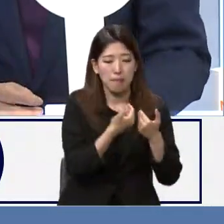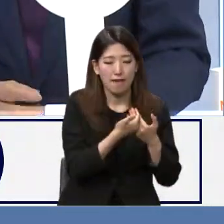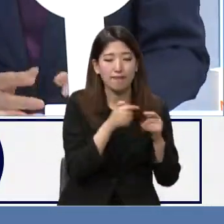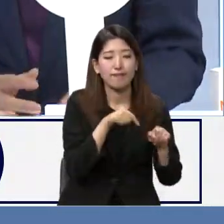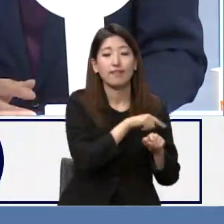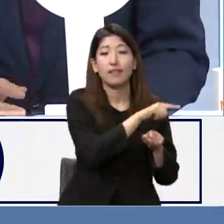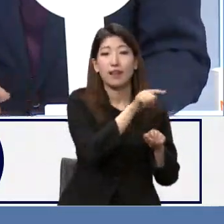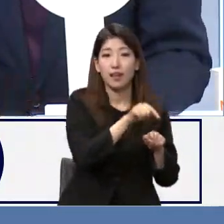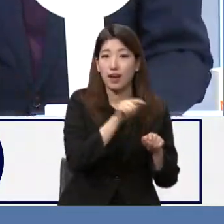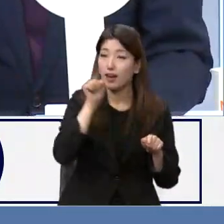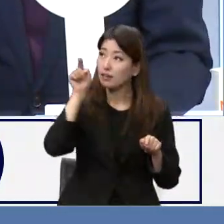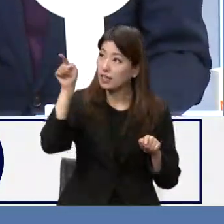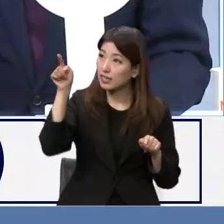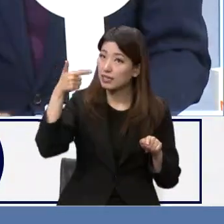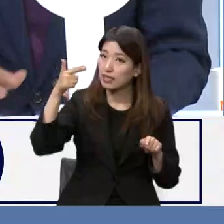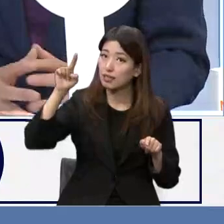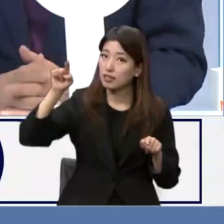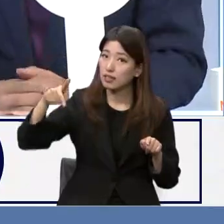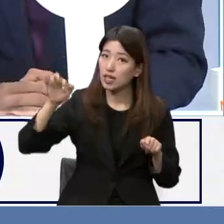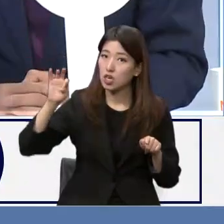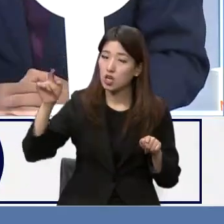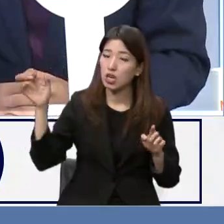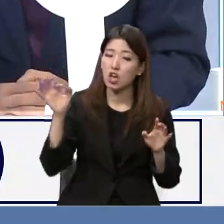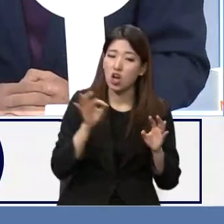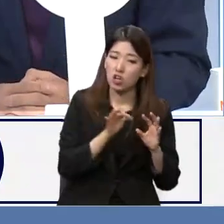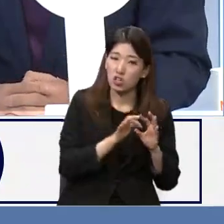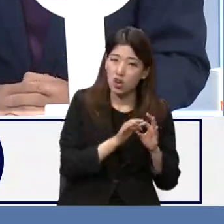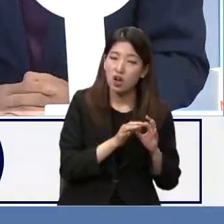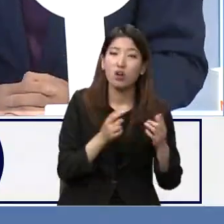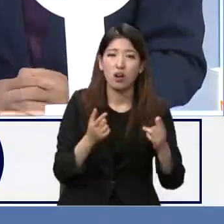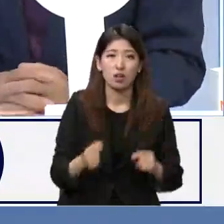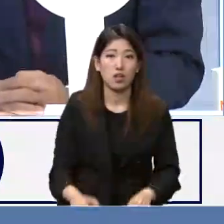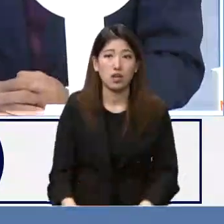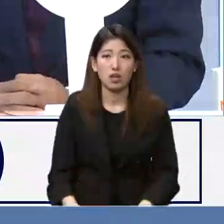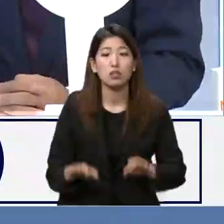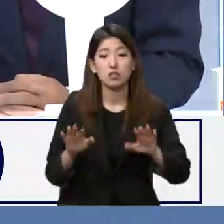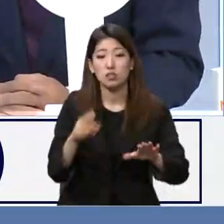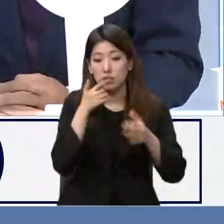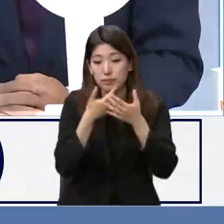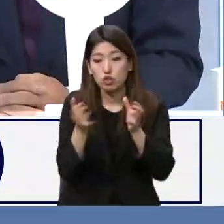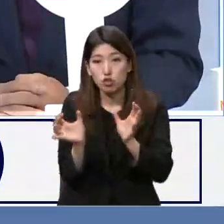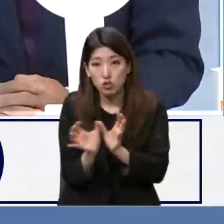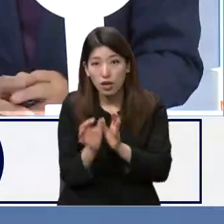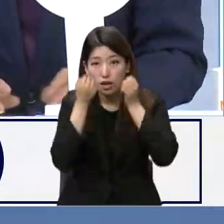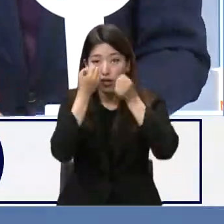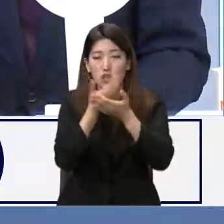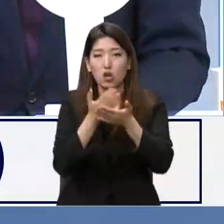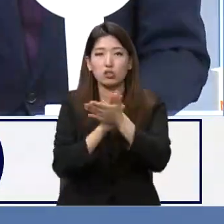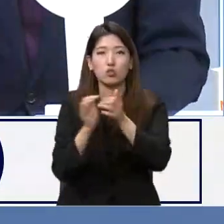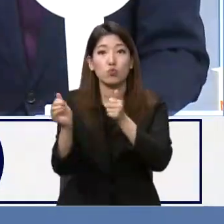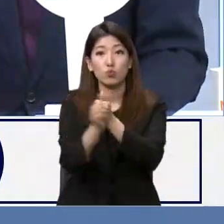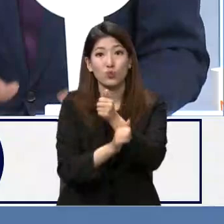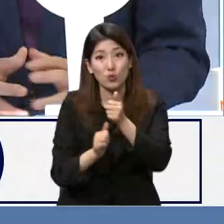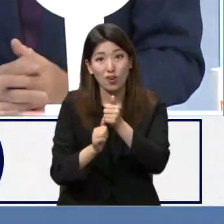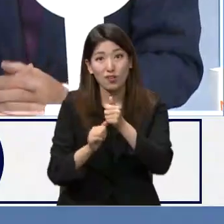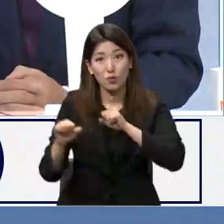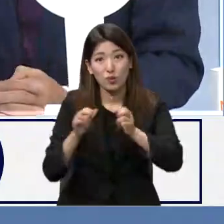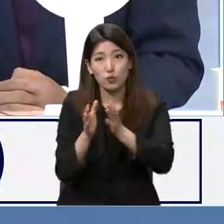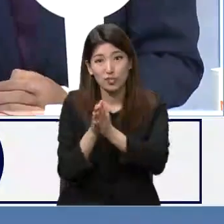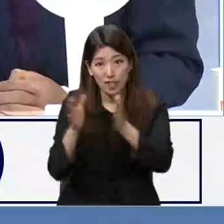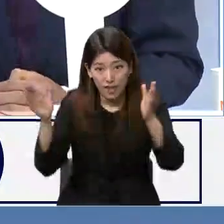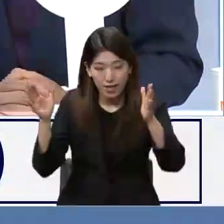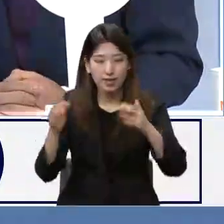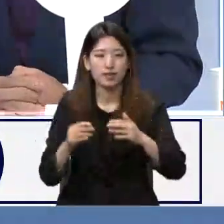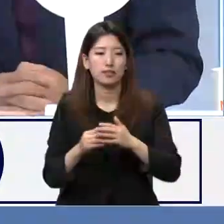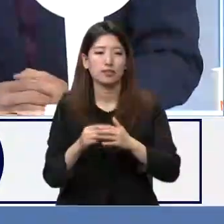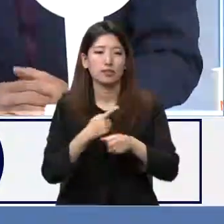이제 어떻게 이제 받아들 것이냐 지금 혁신위가 이제 막 이제 발족을 해서 자기 이제 공천 문제라든지 이런 문제에 대해서